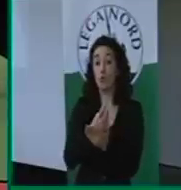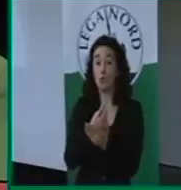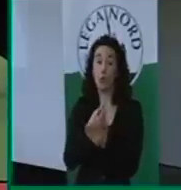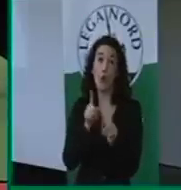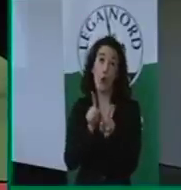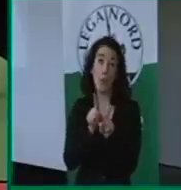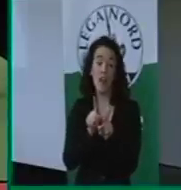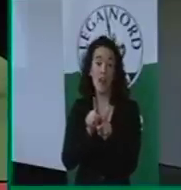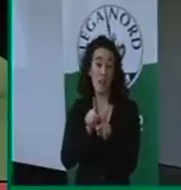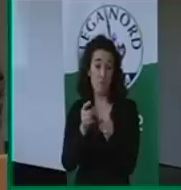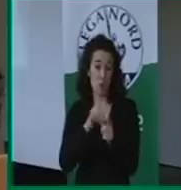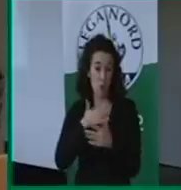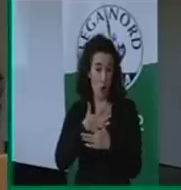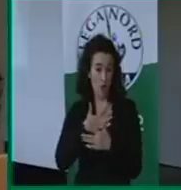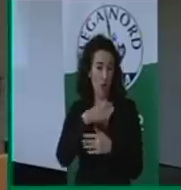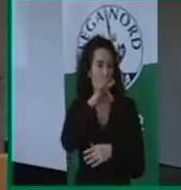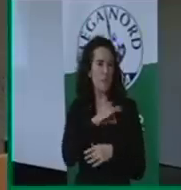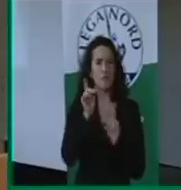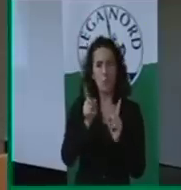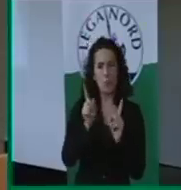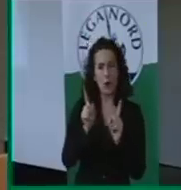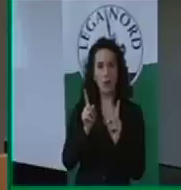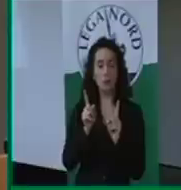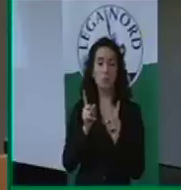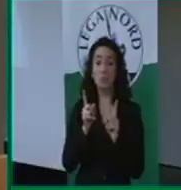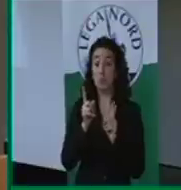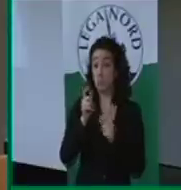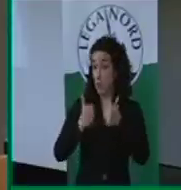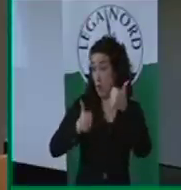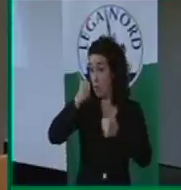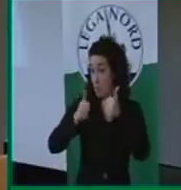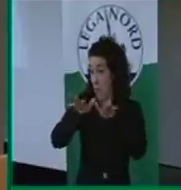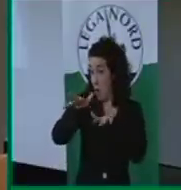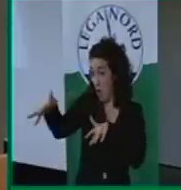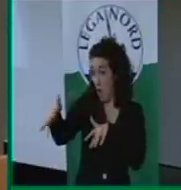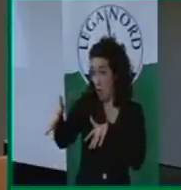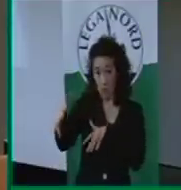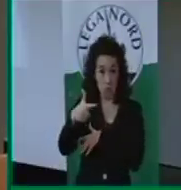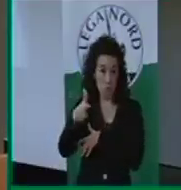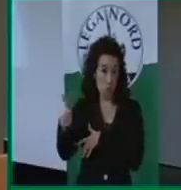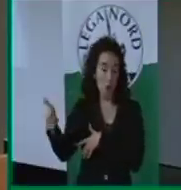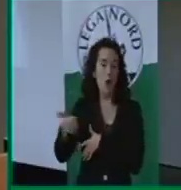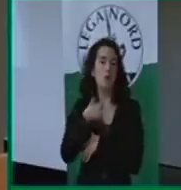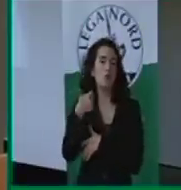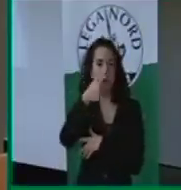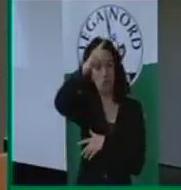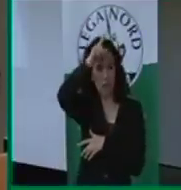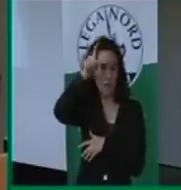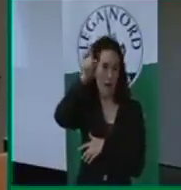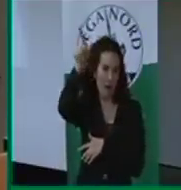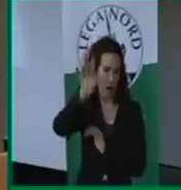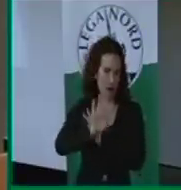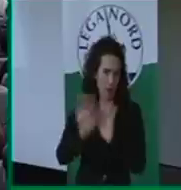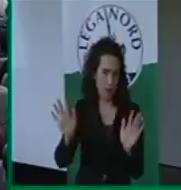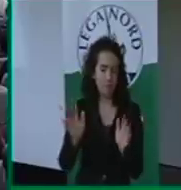comunque non avevamo concorrenza oppure la concorrenza era la Germania tipicamente forte nel prodotto della Meccanica